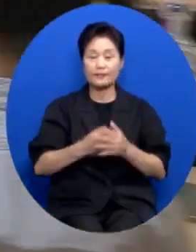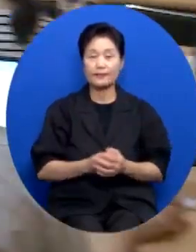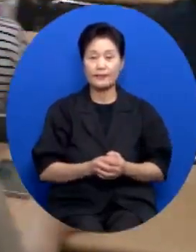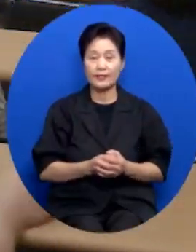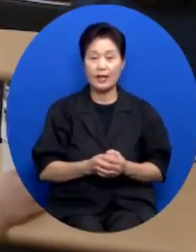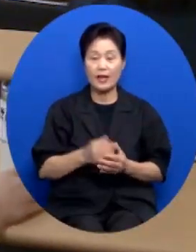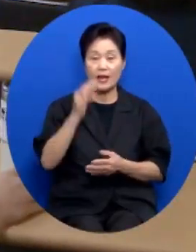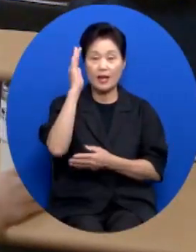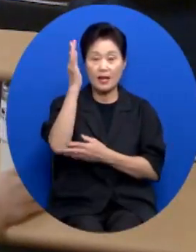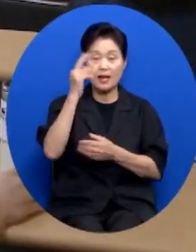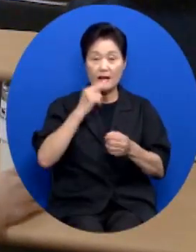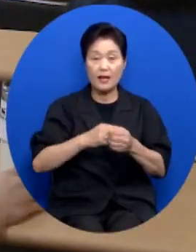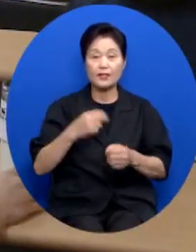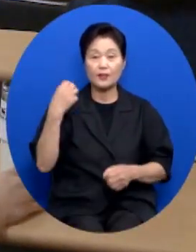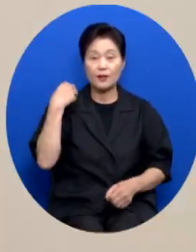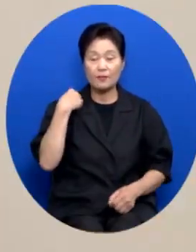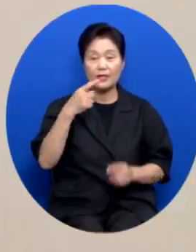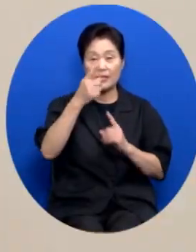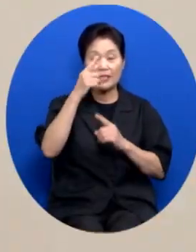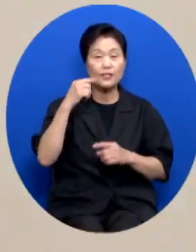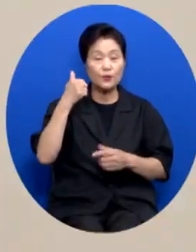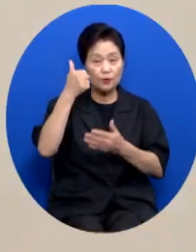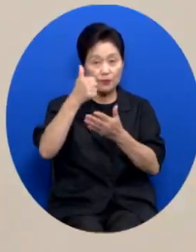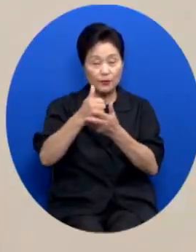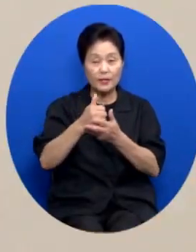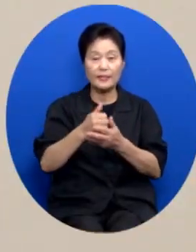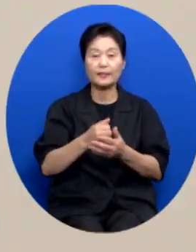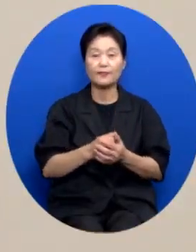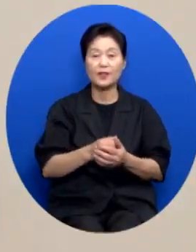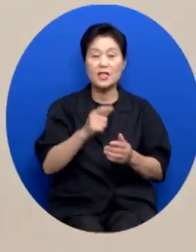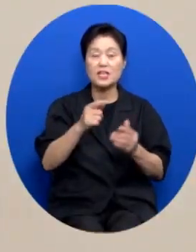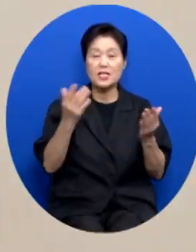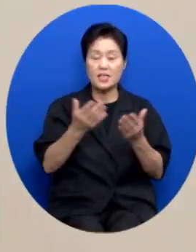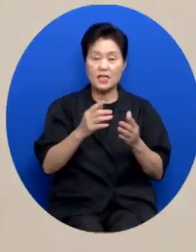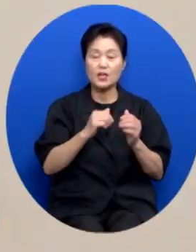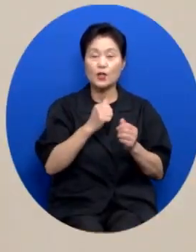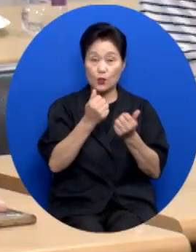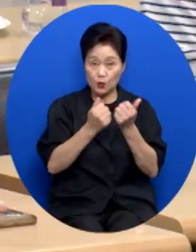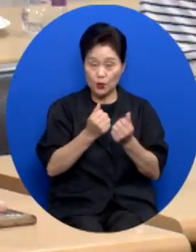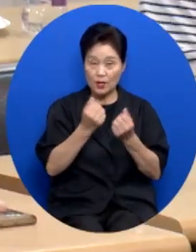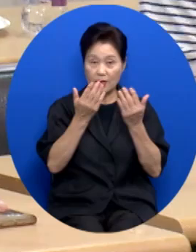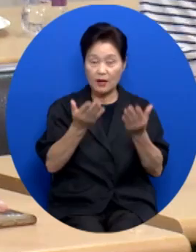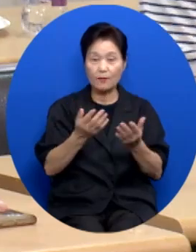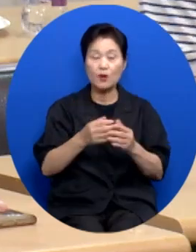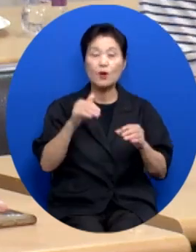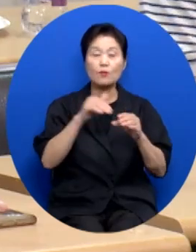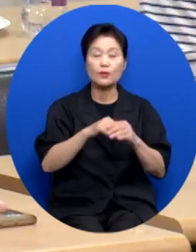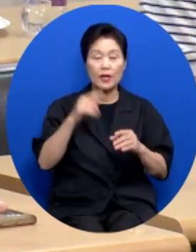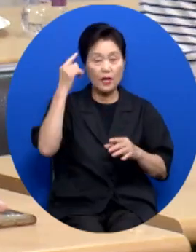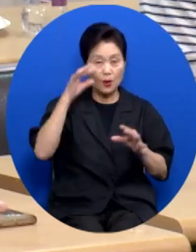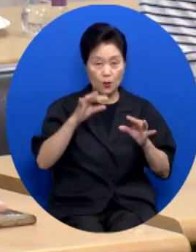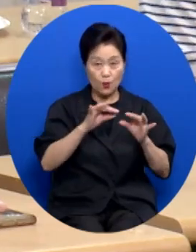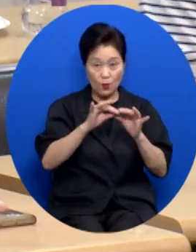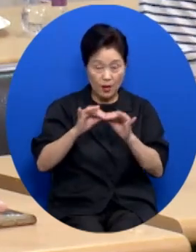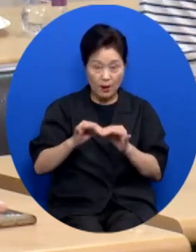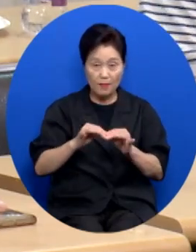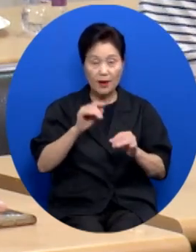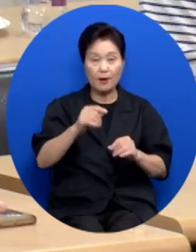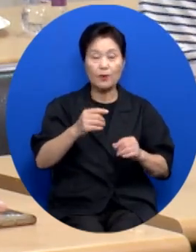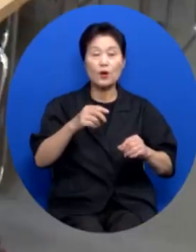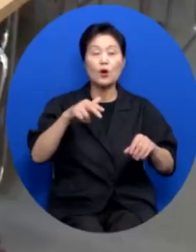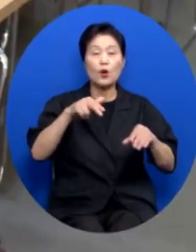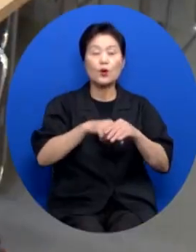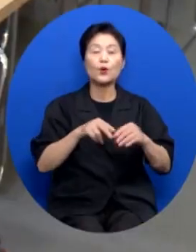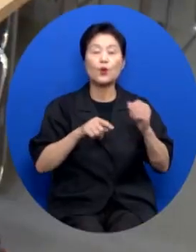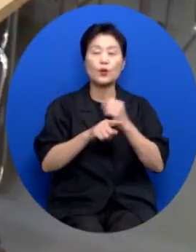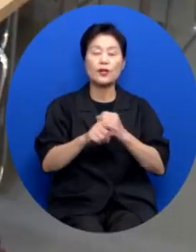강사로 나선 시강교회 이정규 목사는 팀 켈러의 사역을 소개하며 문화에 공감하고 대항하는 방식으로 교리를 선포해야